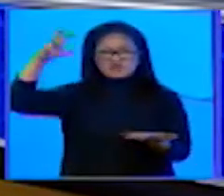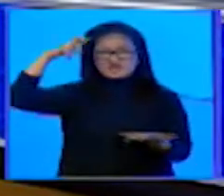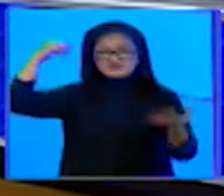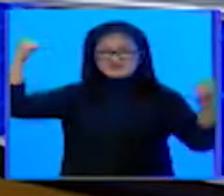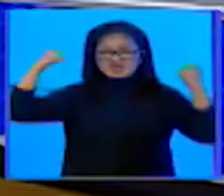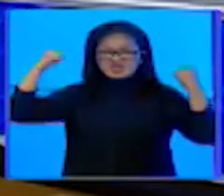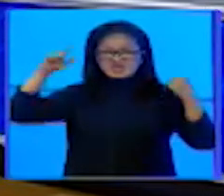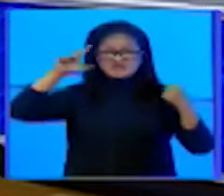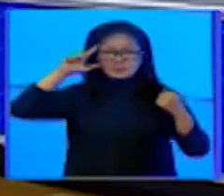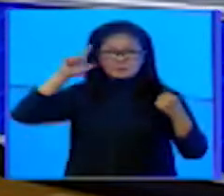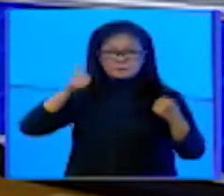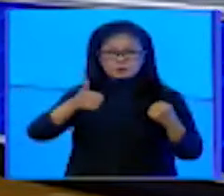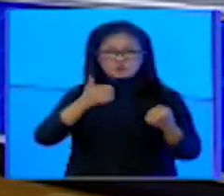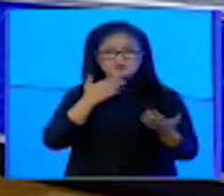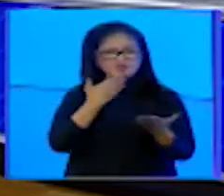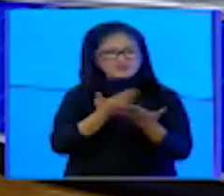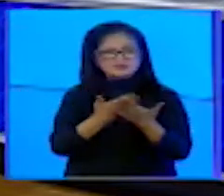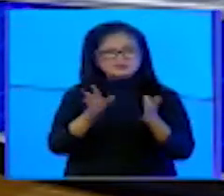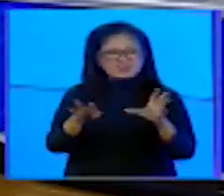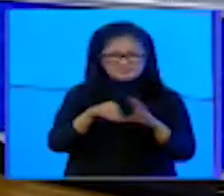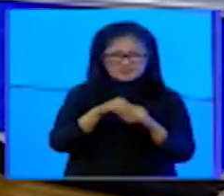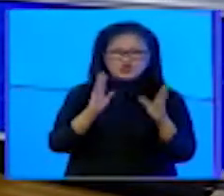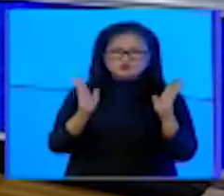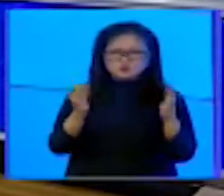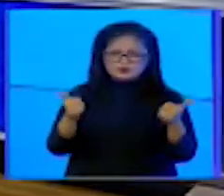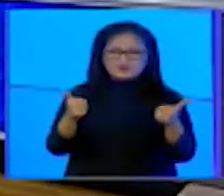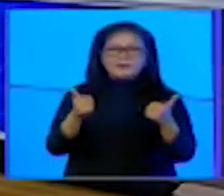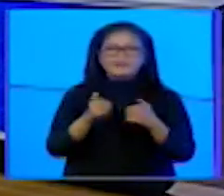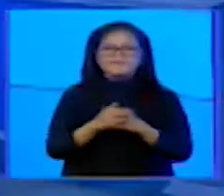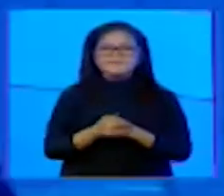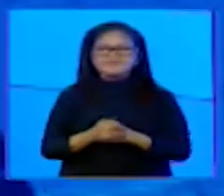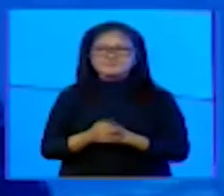Kabupaten Sleman, terima kasih telah bergabung bersama kami di Seputar iNews Siang RCTI.